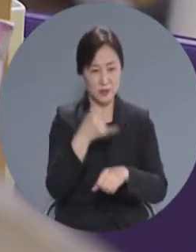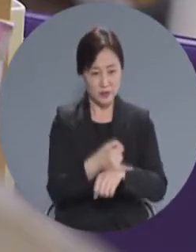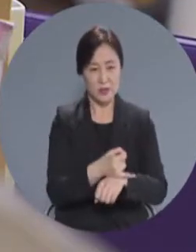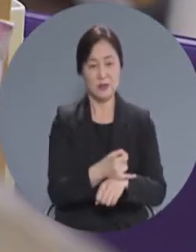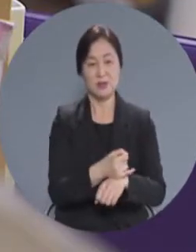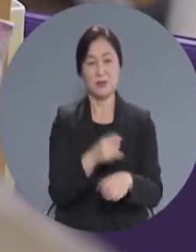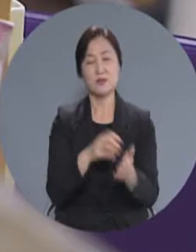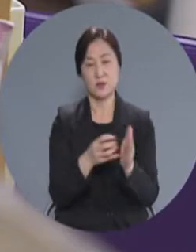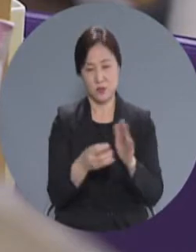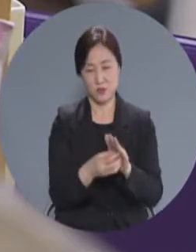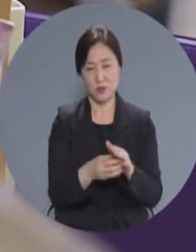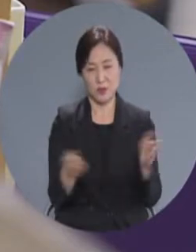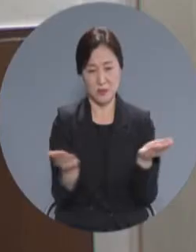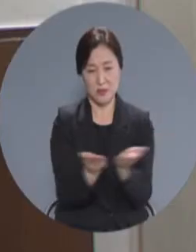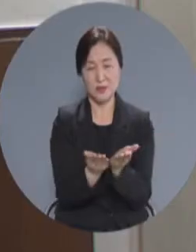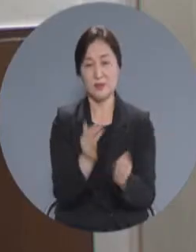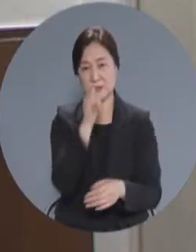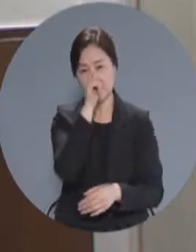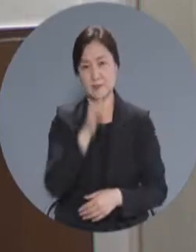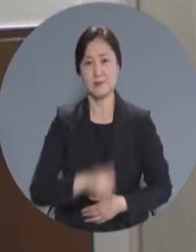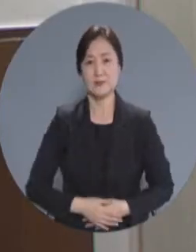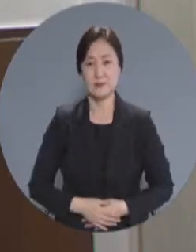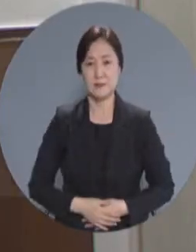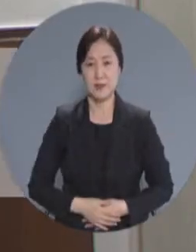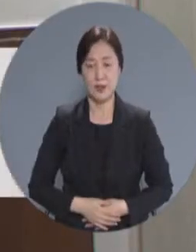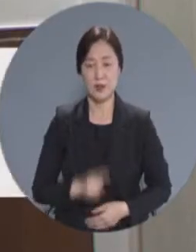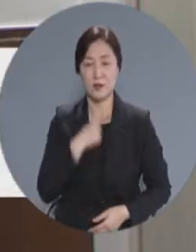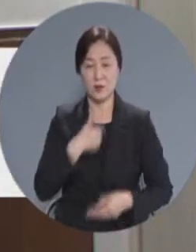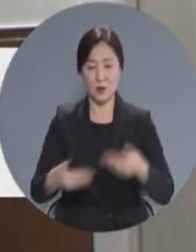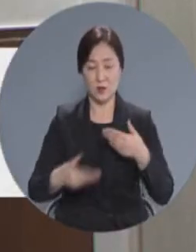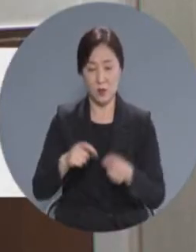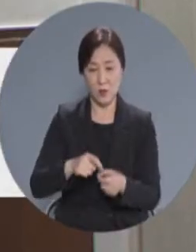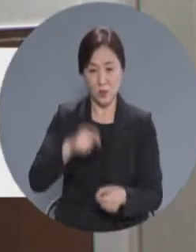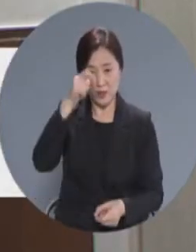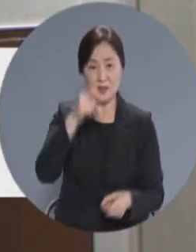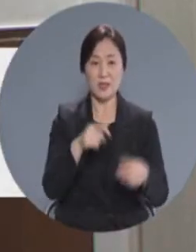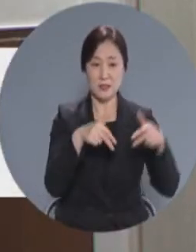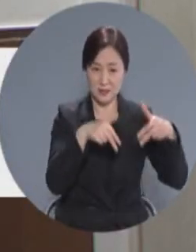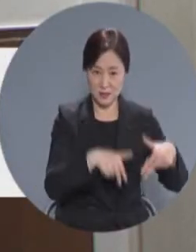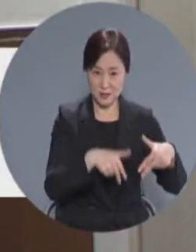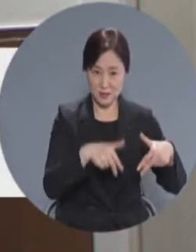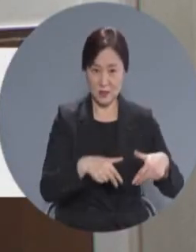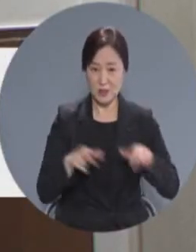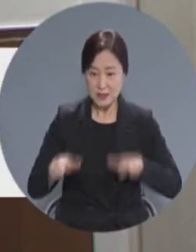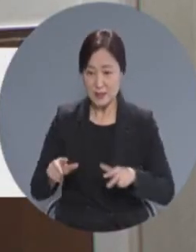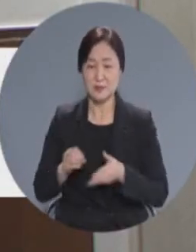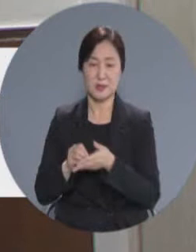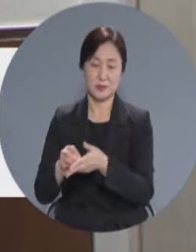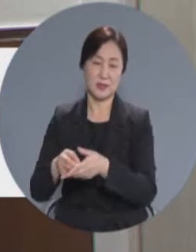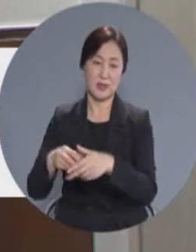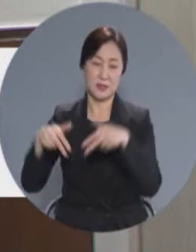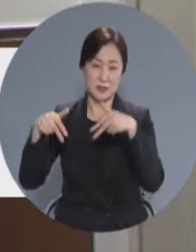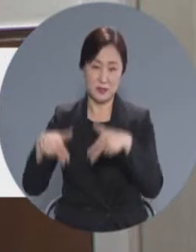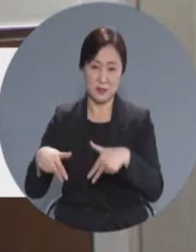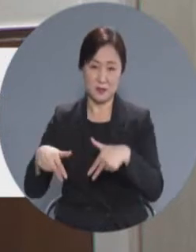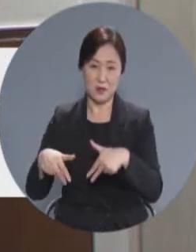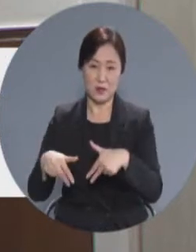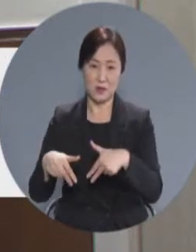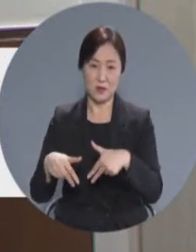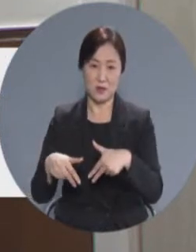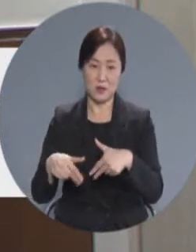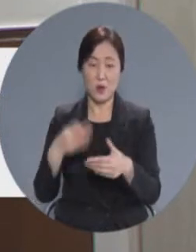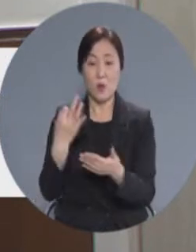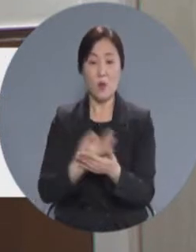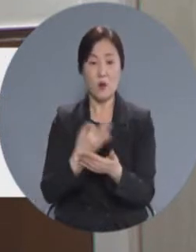수준의 경우 맞추고 있습니다 연차가 오래 되신 분과 이젠 앞 신입 이제 막